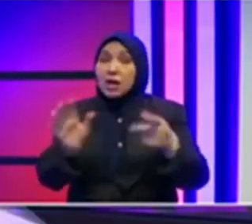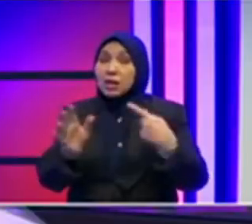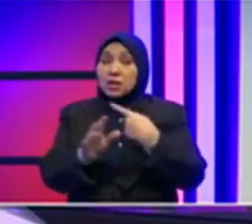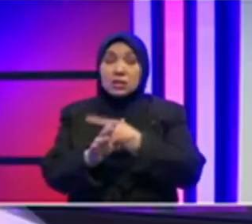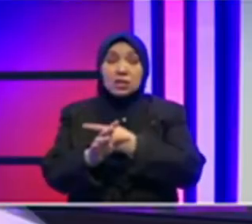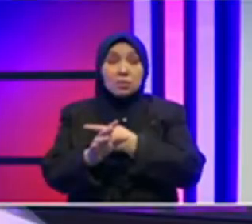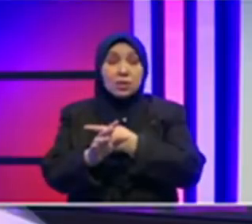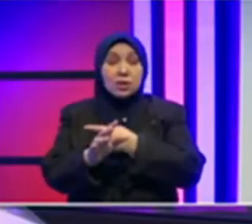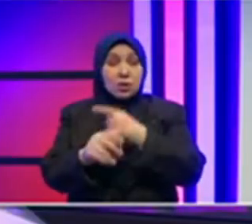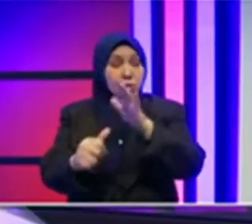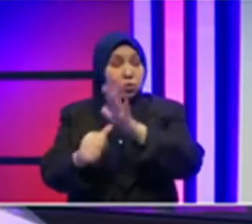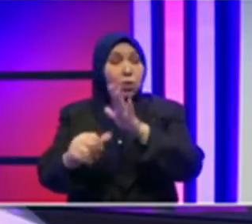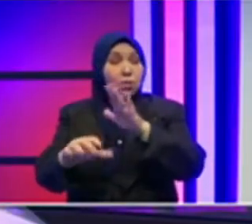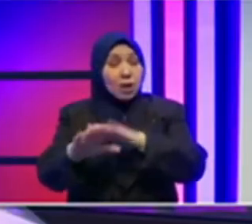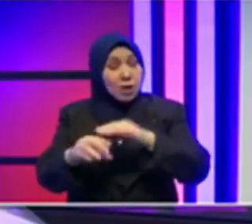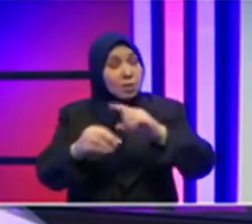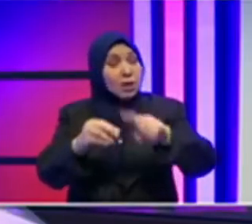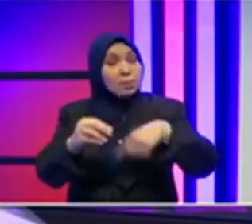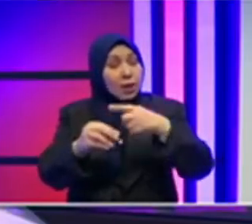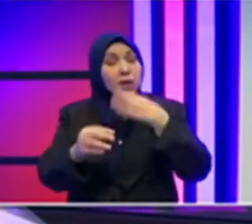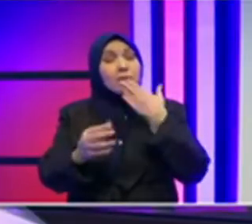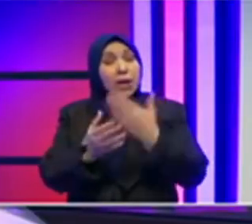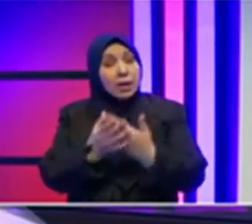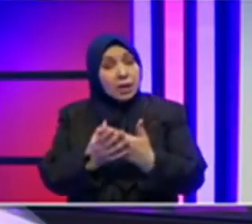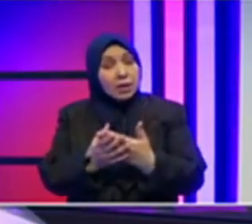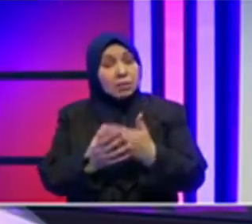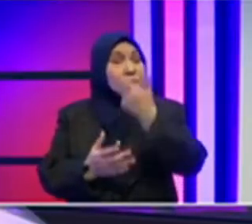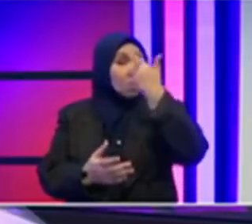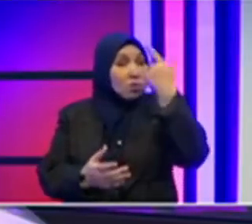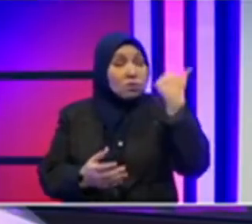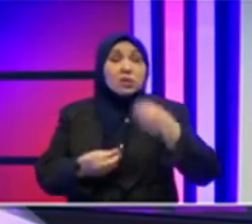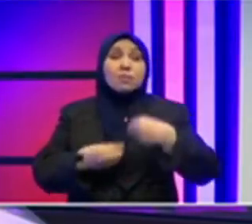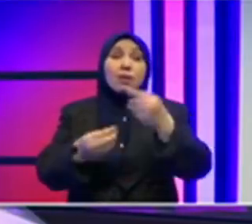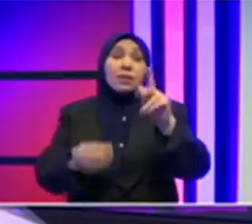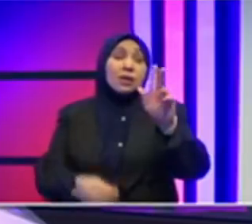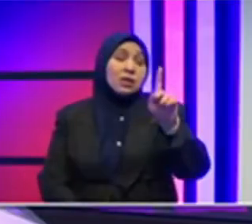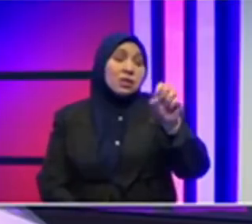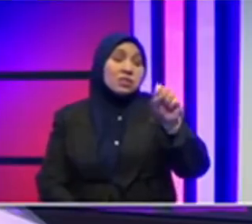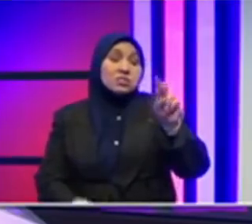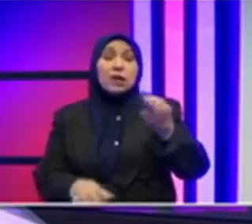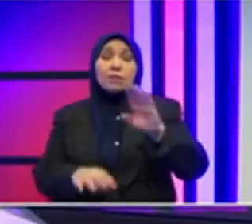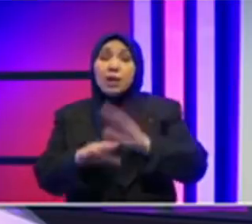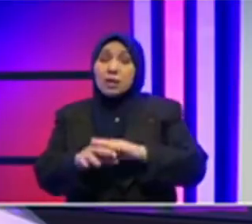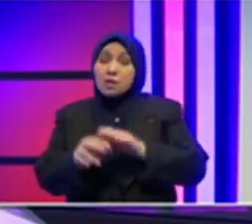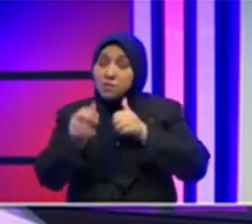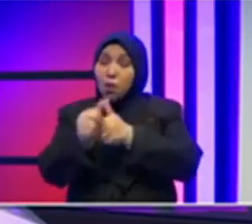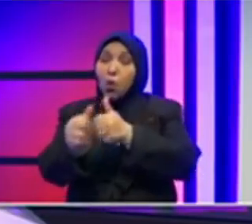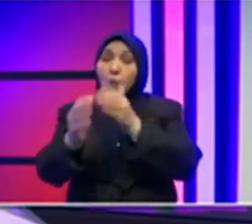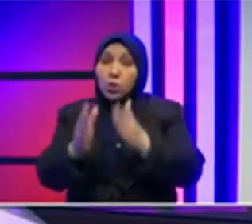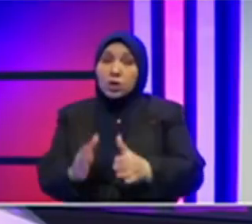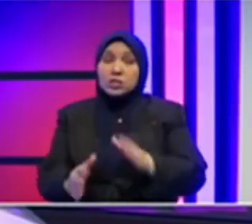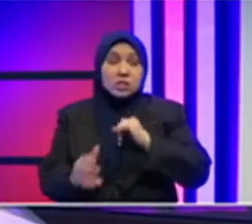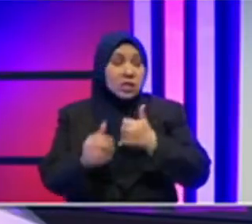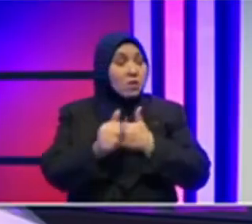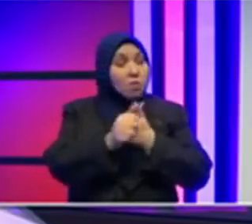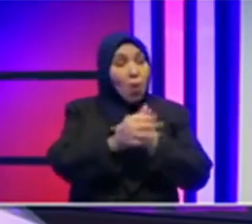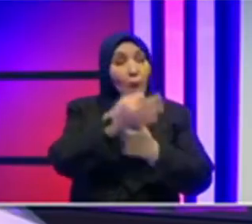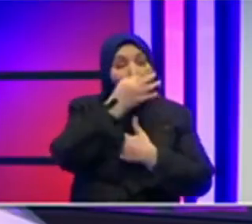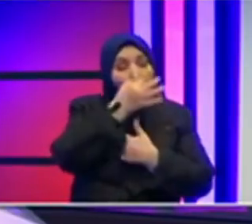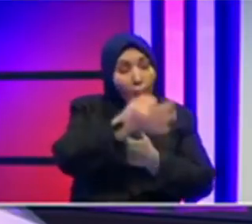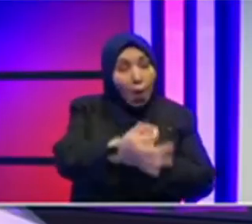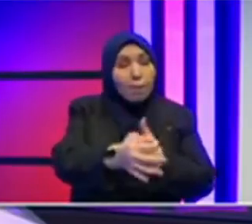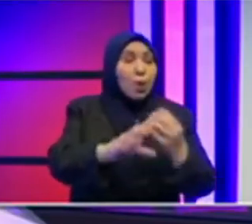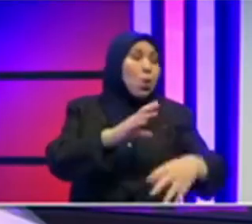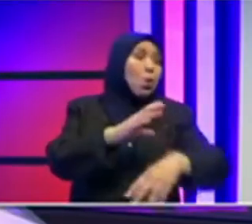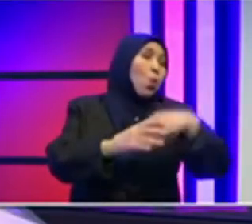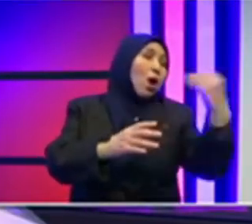kutuk kepada perkara kebaikan, pasal dia memberi kesan pada follower. Masya-Allah. Follower pun akan, oh saya ikutlah dia. Dia pun keluar